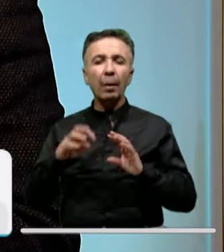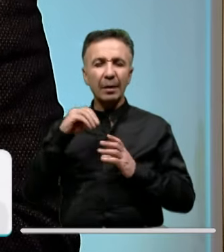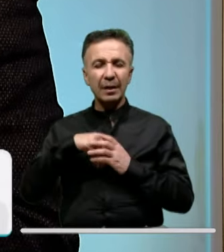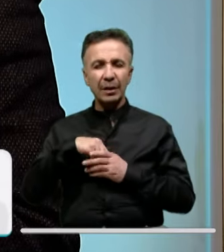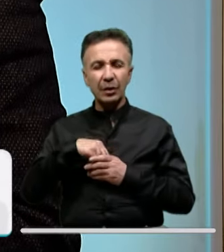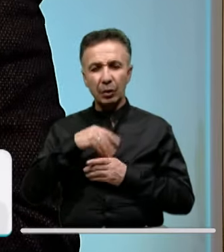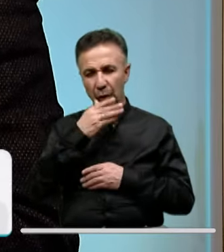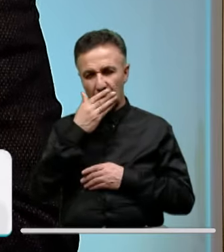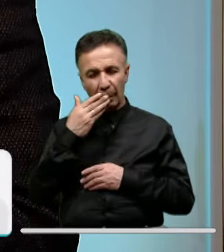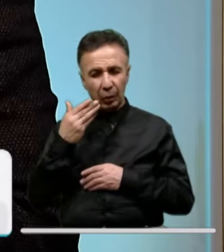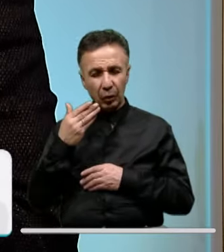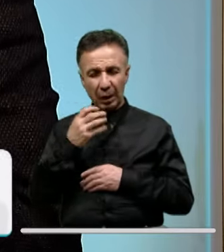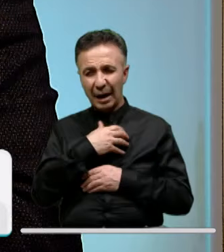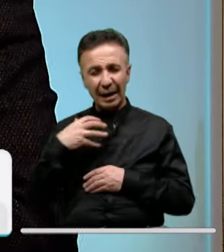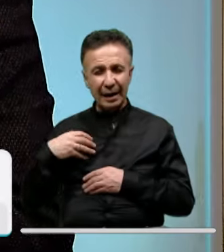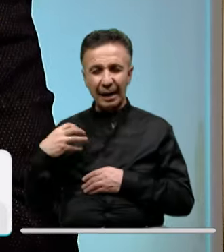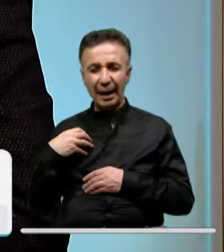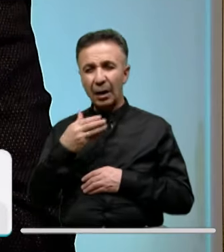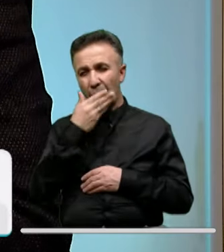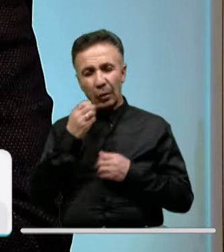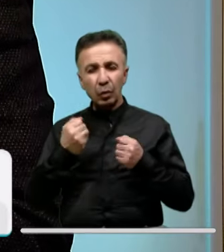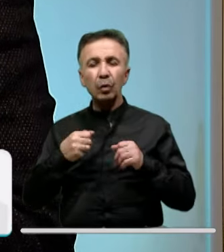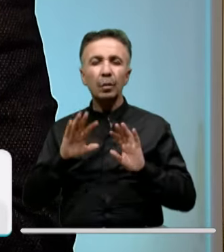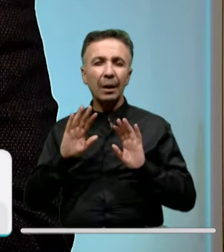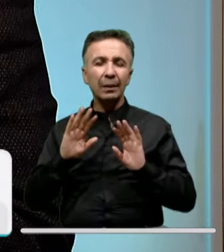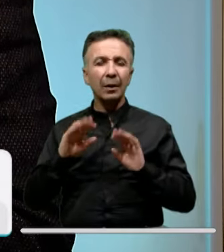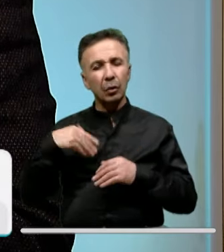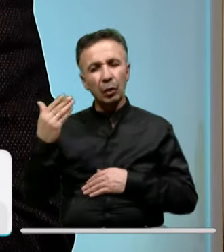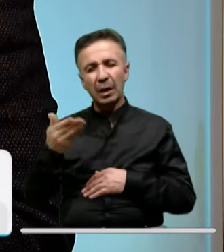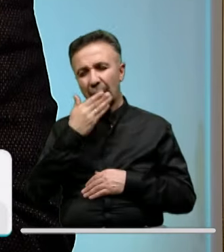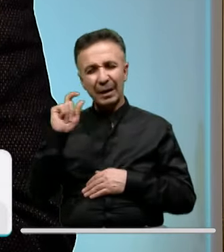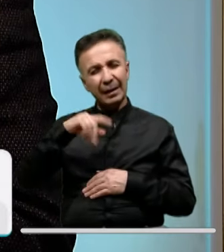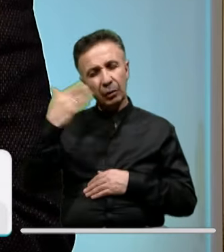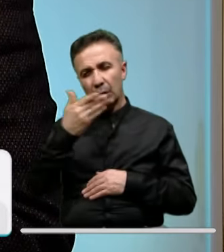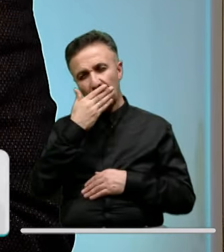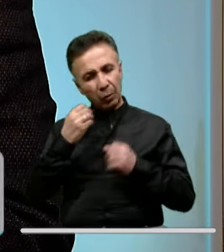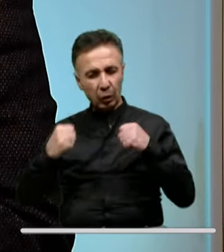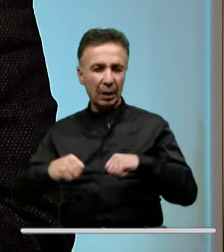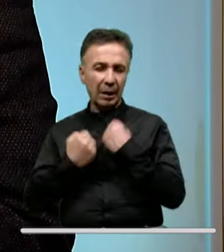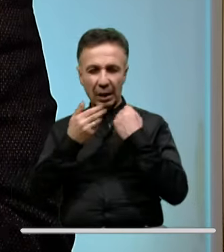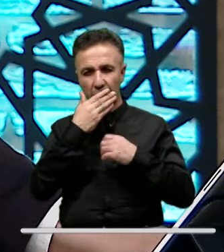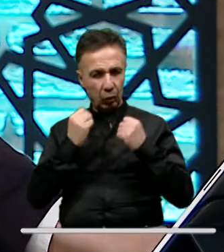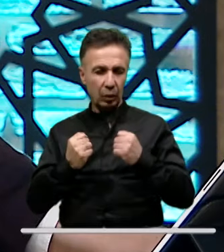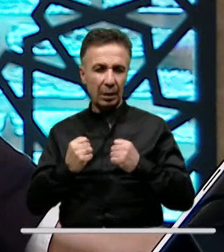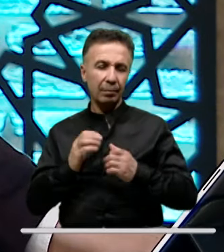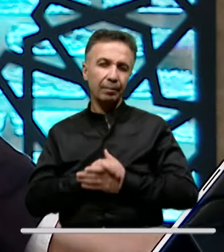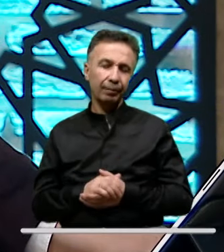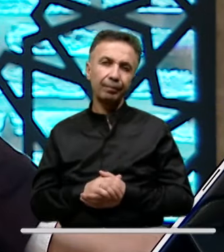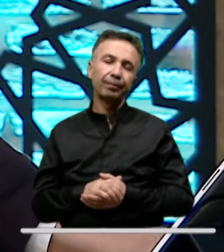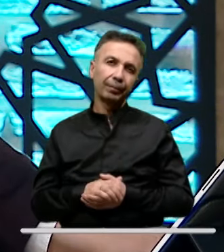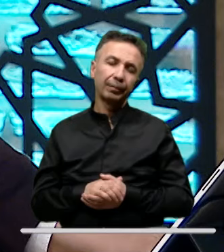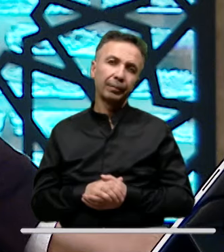sütten kesildikten sonraki dönemlerde bu günleri kaza etme koşuluyla. Eyvallah hocam. Evet. Teşekkür ederiz.